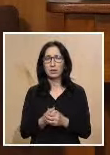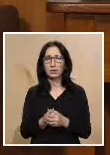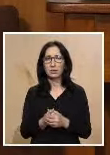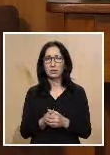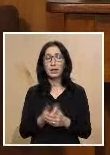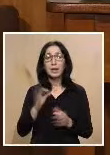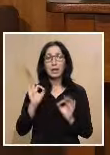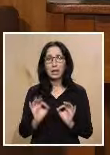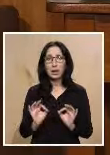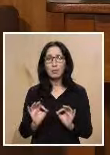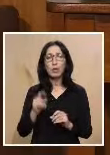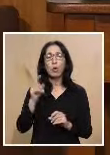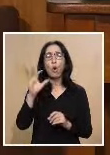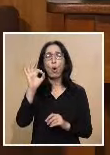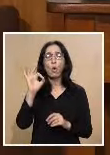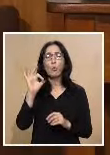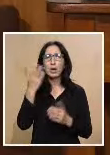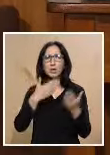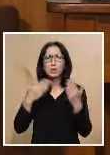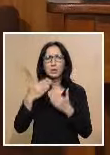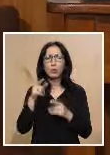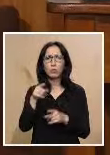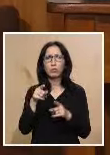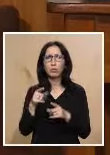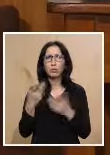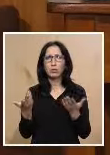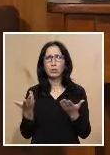чифлик. Именно Образцов, това е